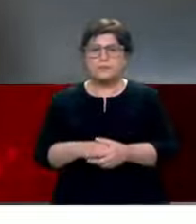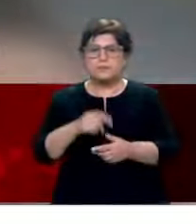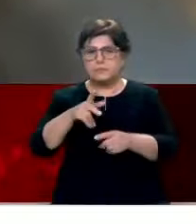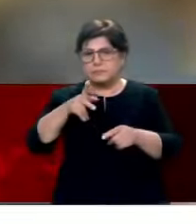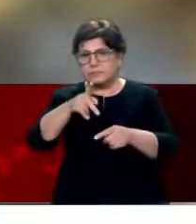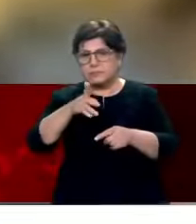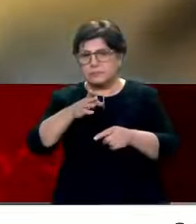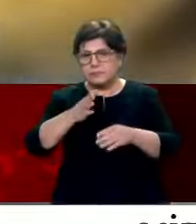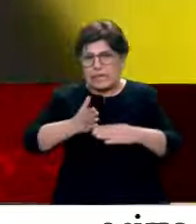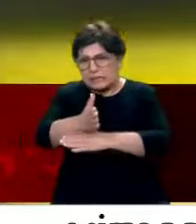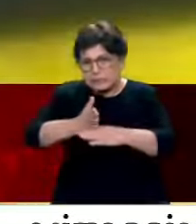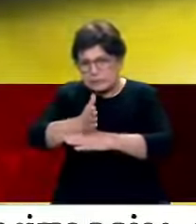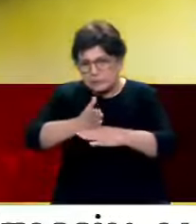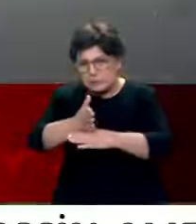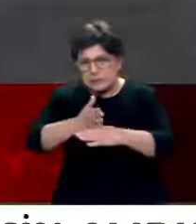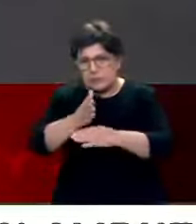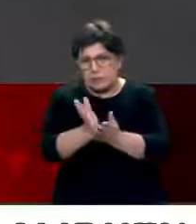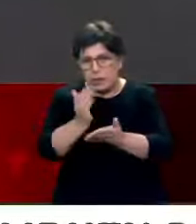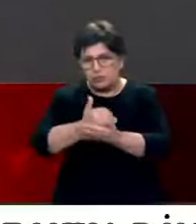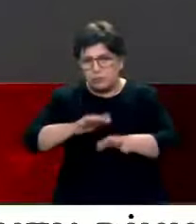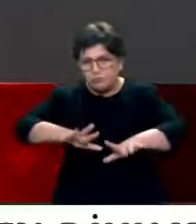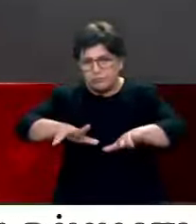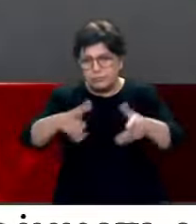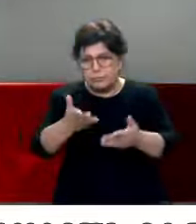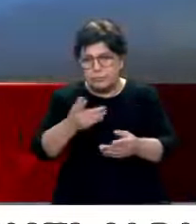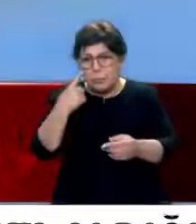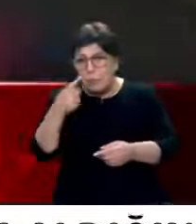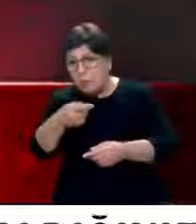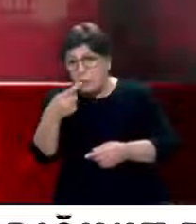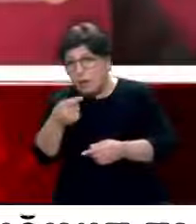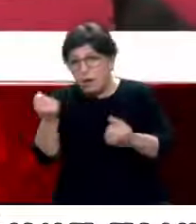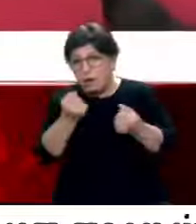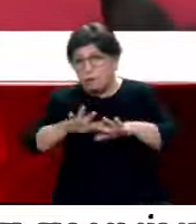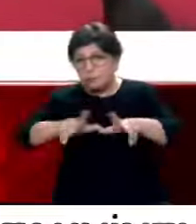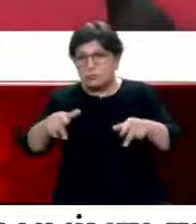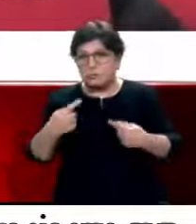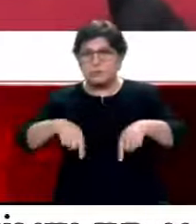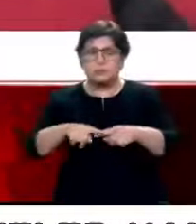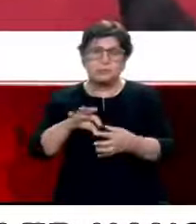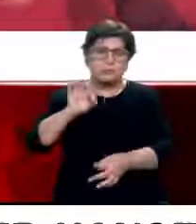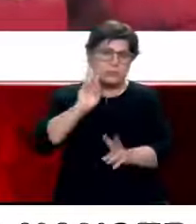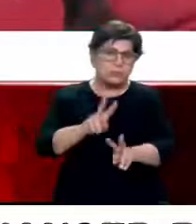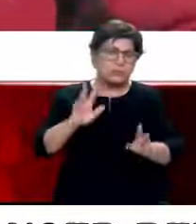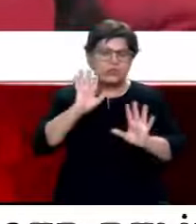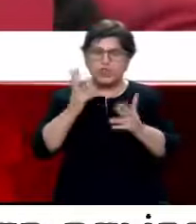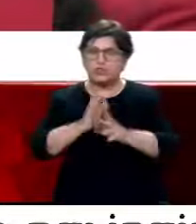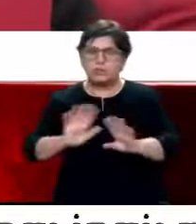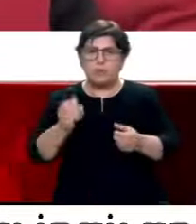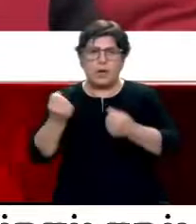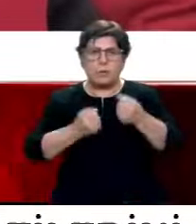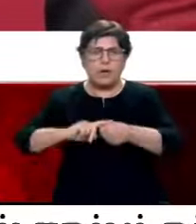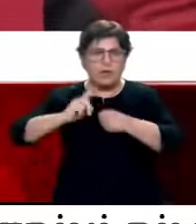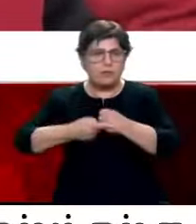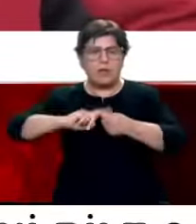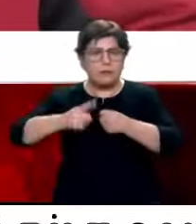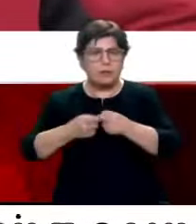kesmişler böyle bu tarafı bu tarafa geç Bak şuradan kesmişler arabayı bak Buradan Evet abi biz artık bu duruma şaşırmıyor bu araçlardan haftada